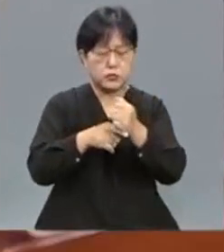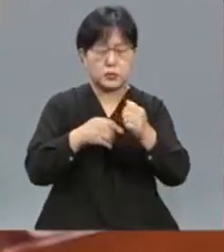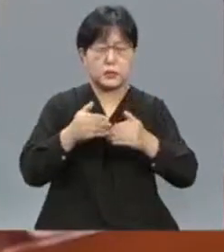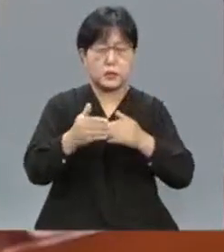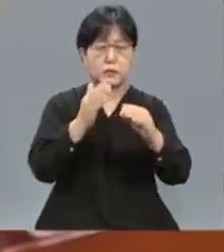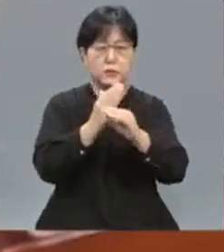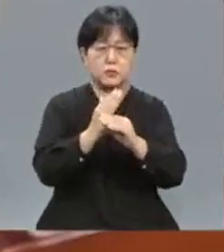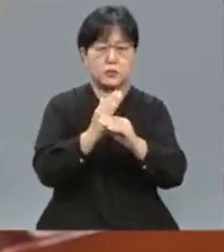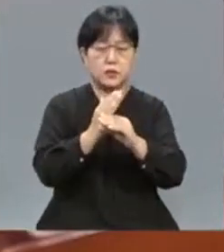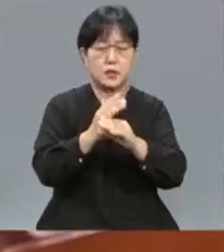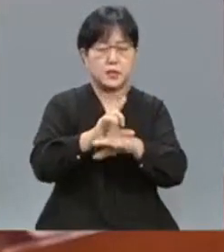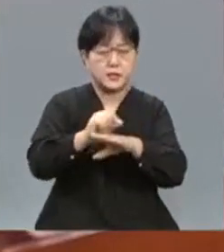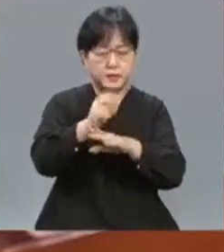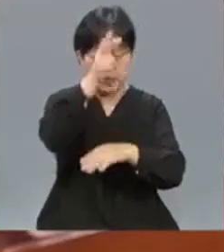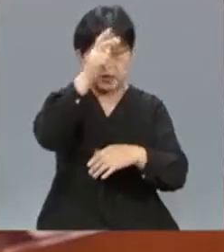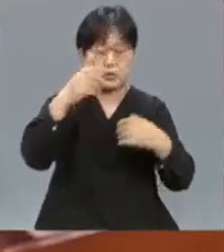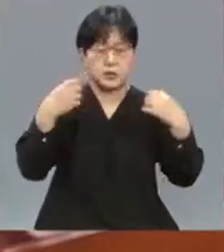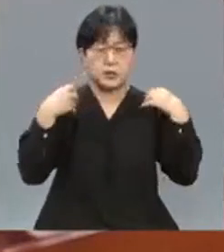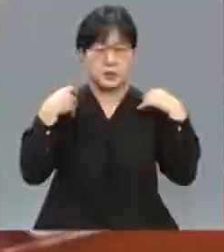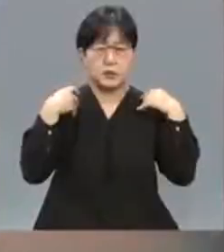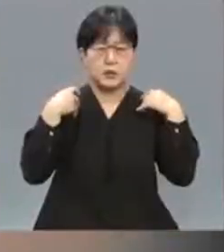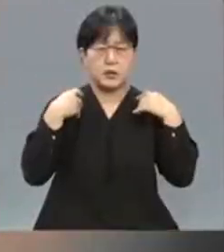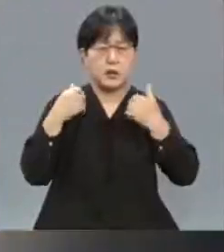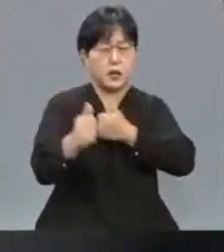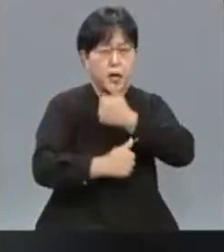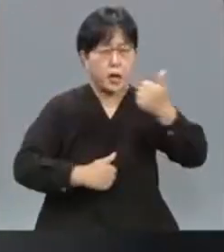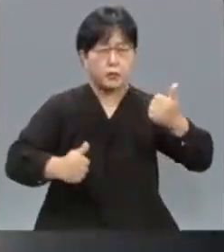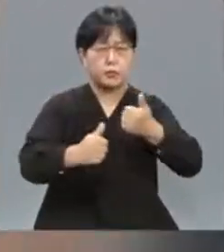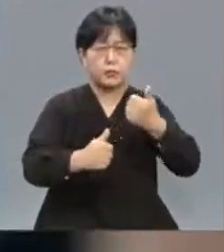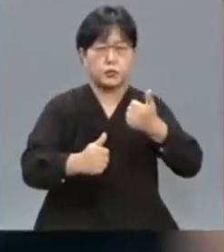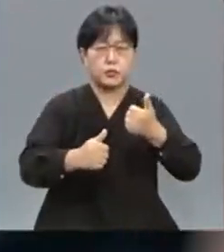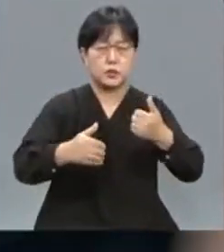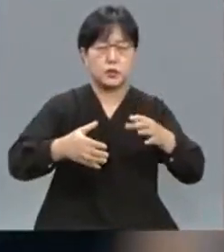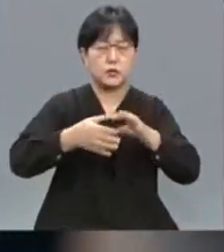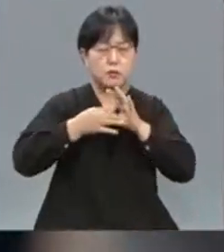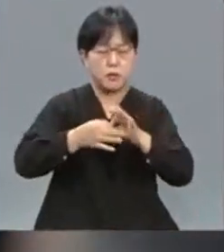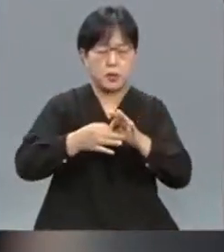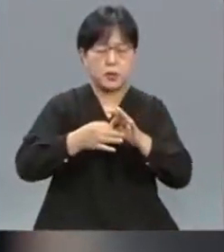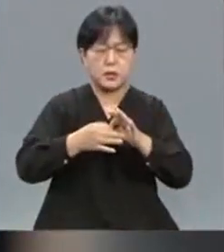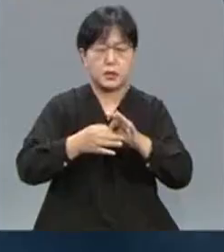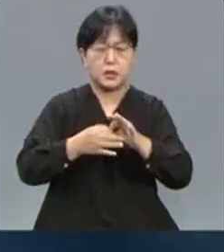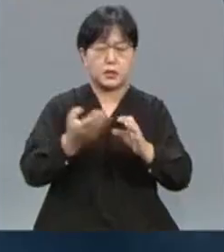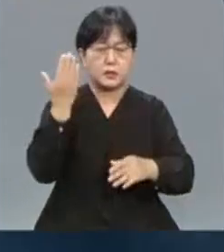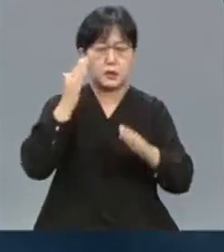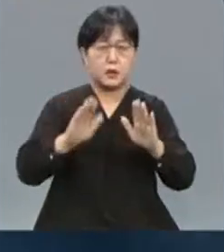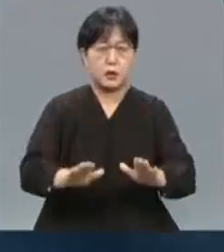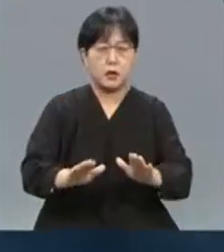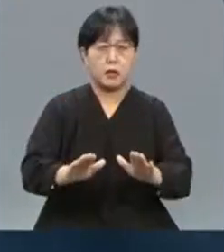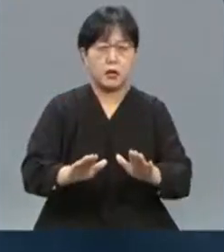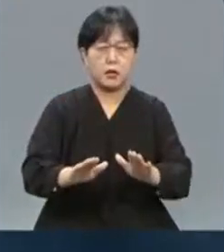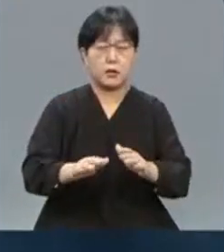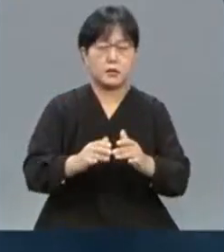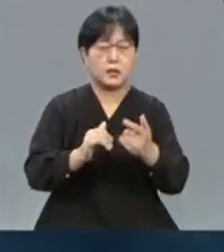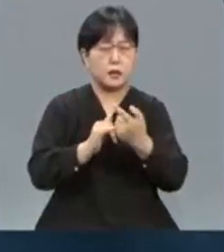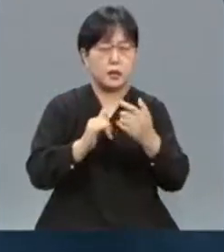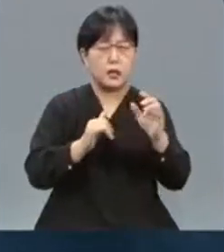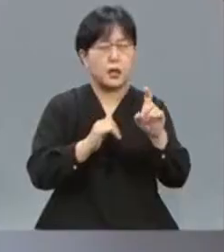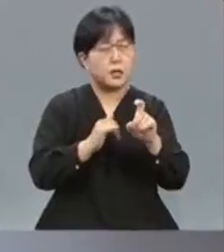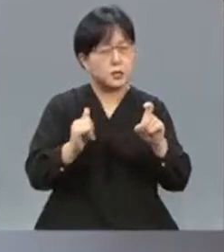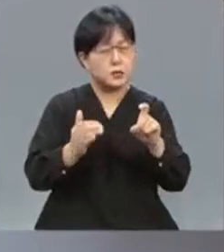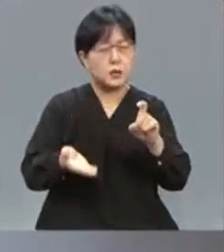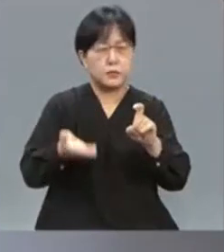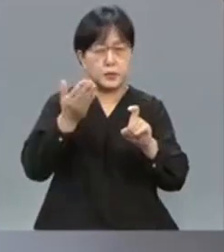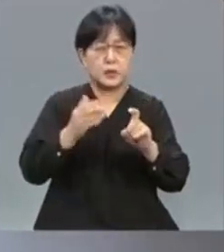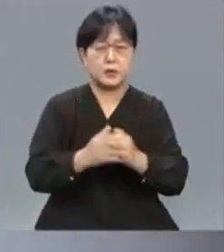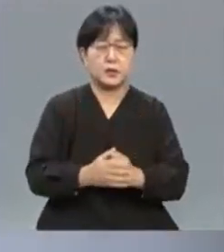있습니다. 지방경찰청급 고위 간부를 포함해 연루된 것으로 언급되는 전현직 검경 인사만 10여 명에